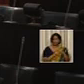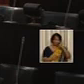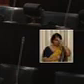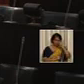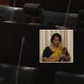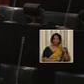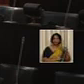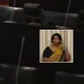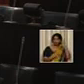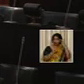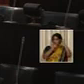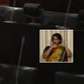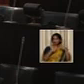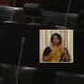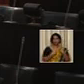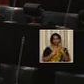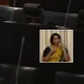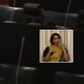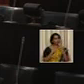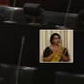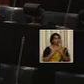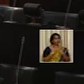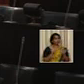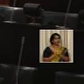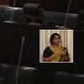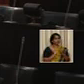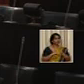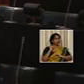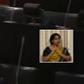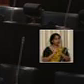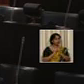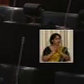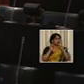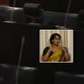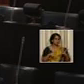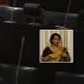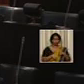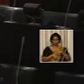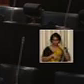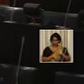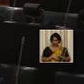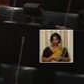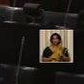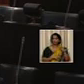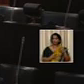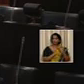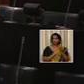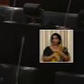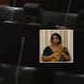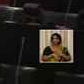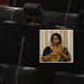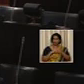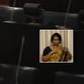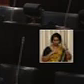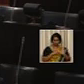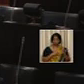කියන කාරණාවේ ඉඳගෙන අපි මේ සම්බන්ධයෙන් අපිට කළ හැකි කාර්යදාමයන් විශාල වශයෙන් මේ වෙනකොට ක්‍රියාත්මක කරලා තියෙනවා. මොකද පහුගිය කාලවකවාන